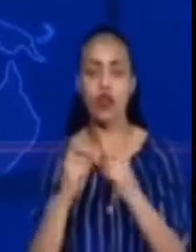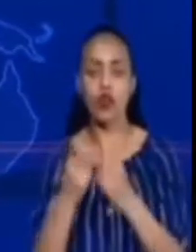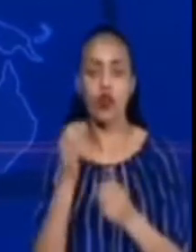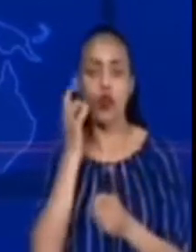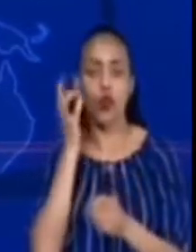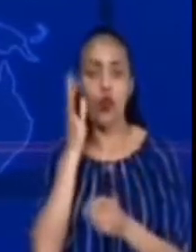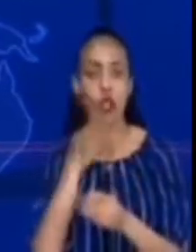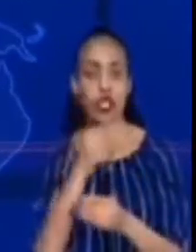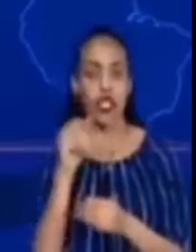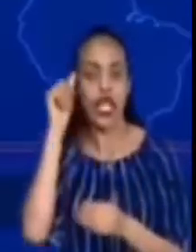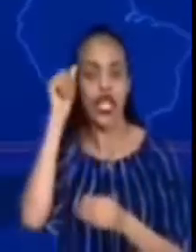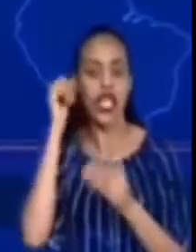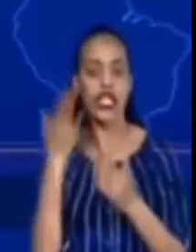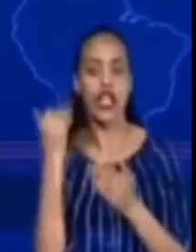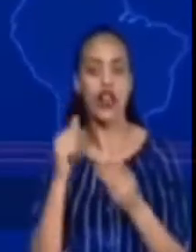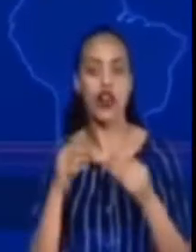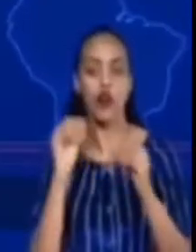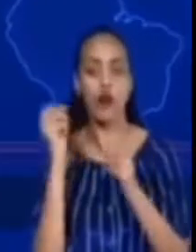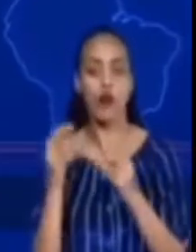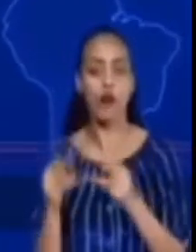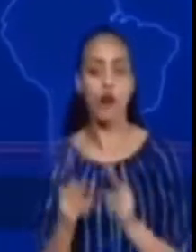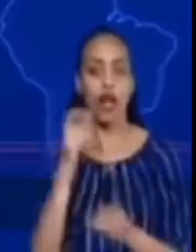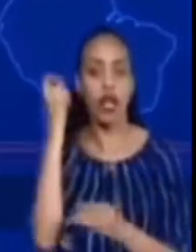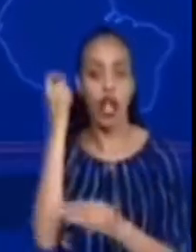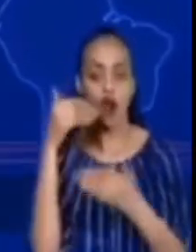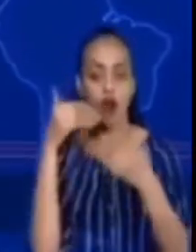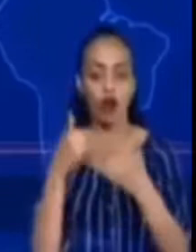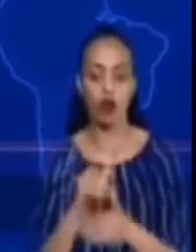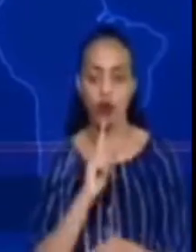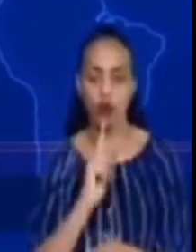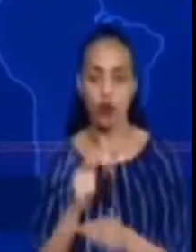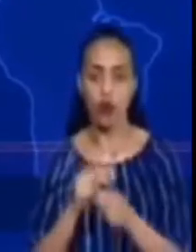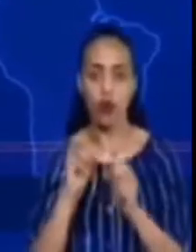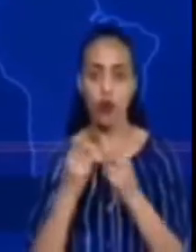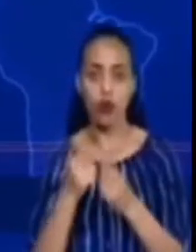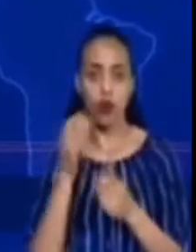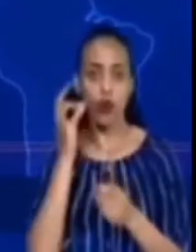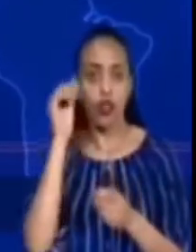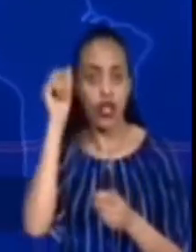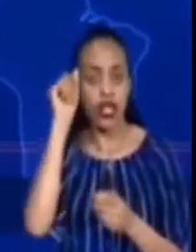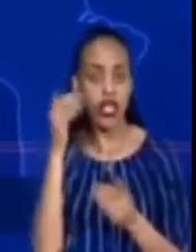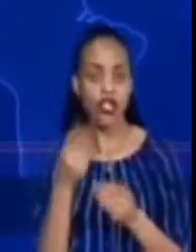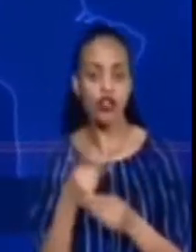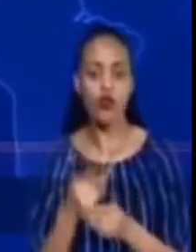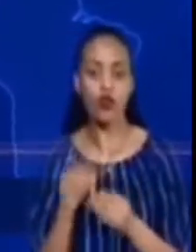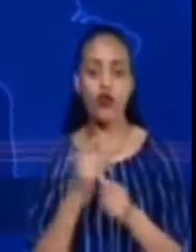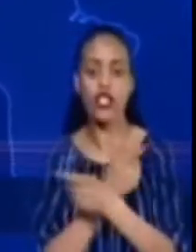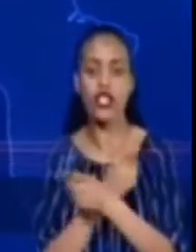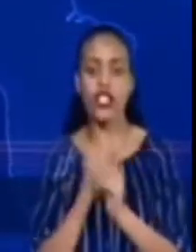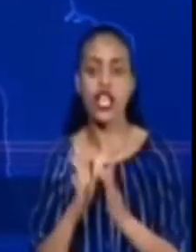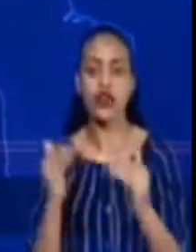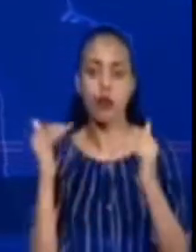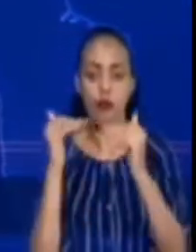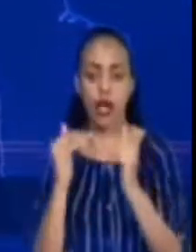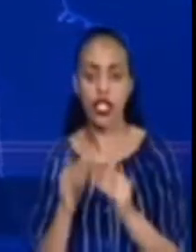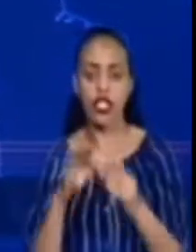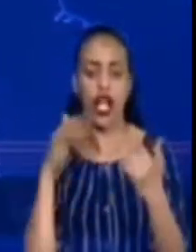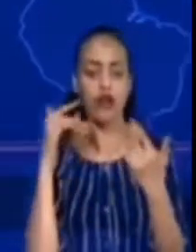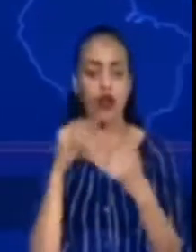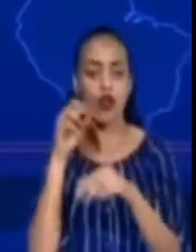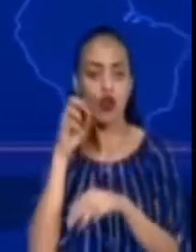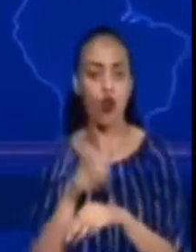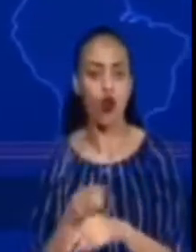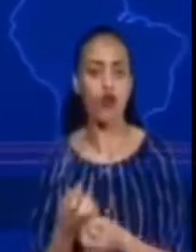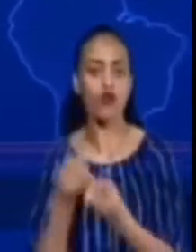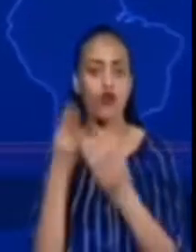ሙስሊም እስላም ቁስላም የሚባልበት፣ ሙስሊም ፈሪ የሚሆንበት፣ ሙስሊም የማይነግድበት፣ ኢኮኖሚካሊ